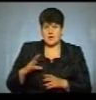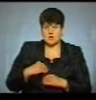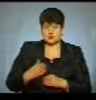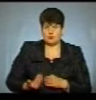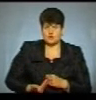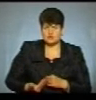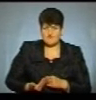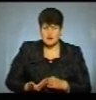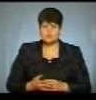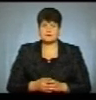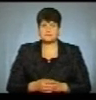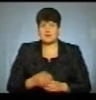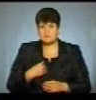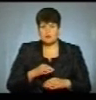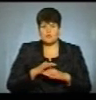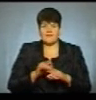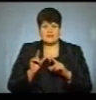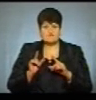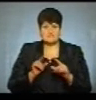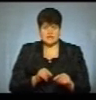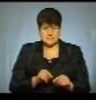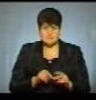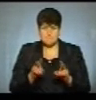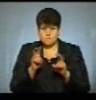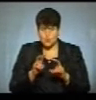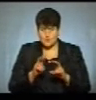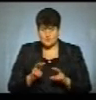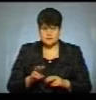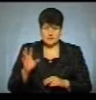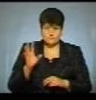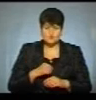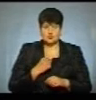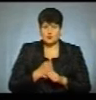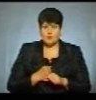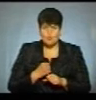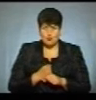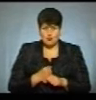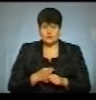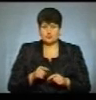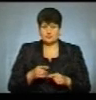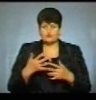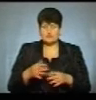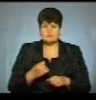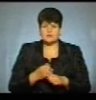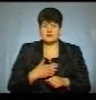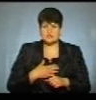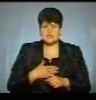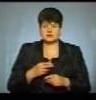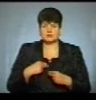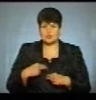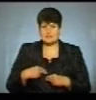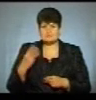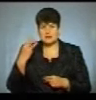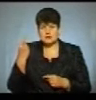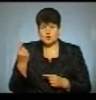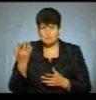проживає. Ми провели виїзд, проаналізували повністю всю роботу, і тут вже працювали наші колеги з Хмельницької області, бо ми ж не